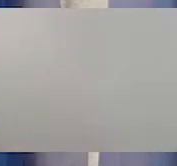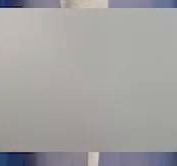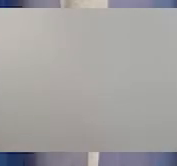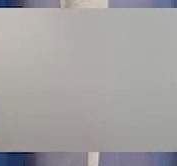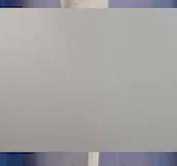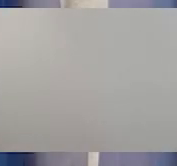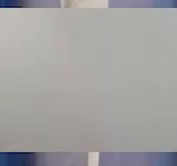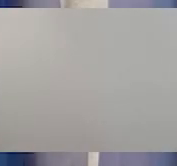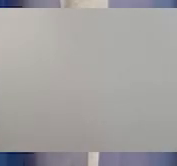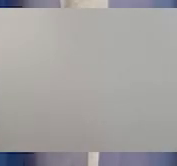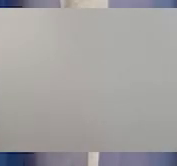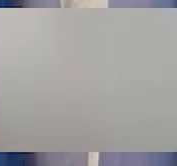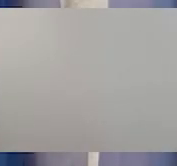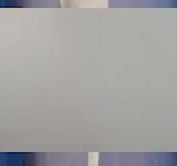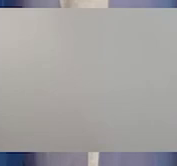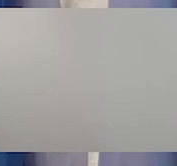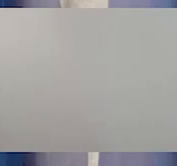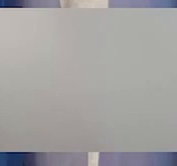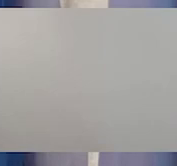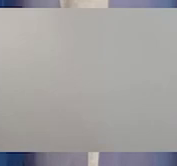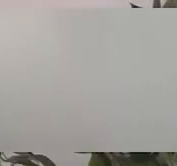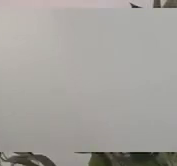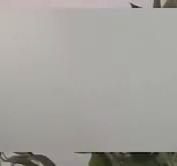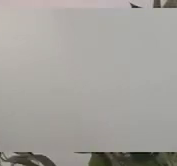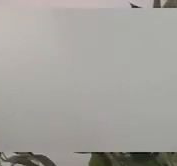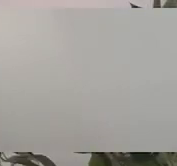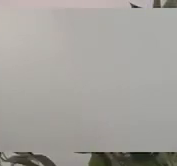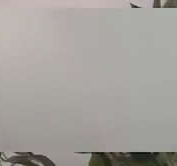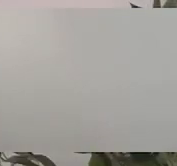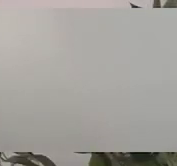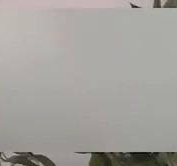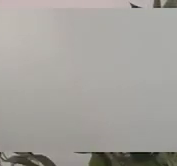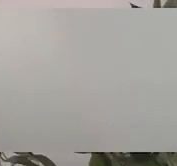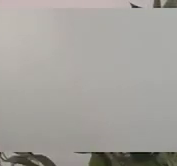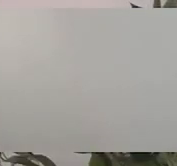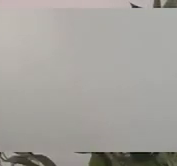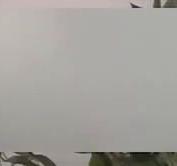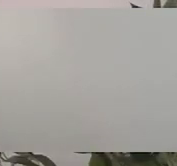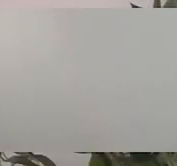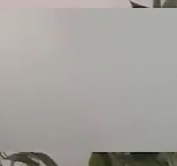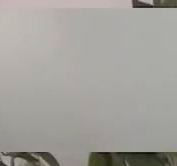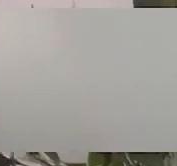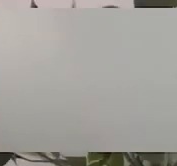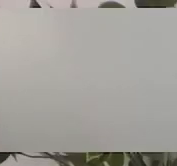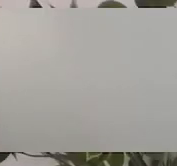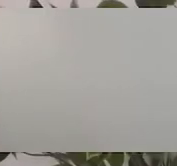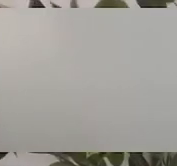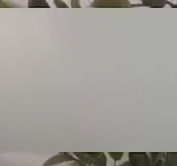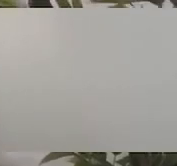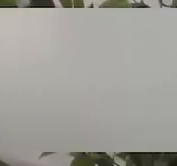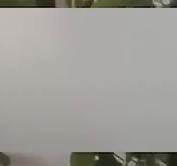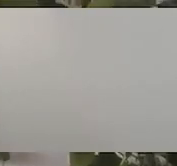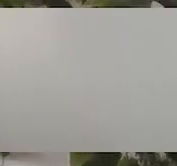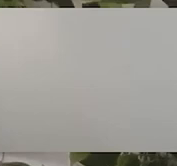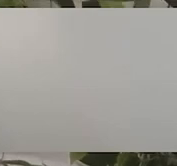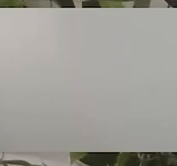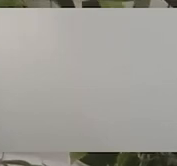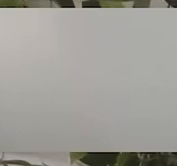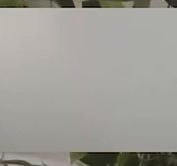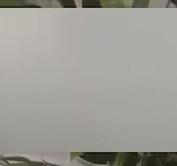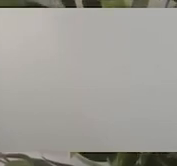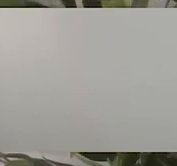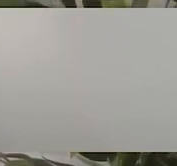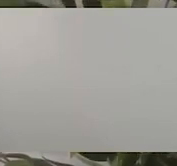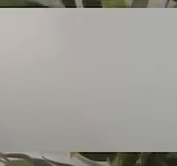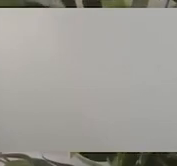Barle Sébastien. Représenté. Bécard Leïla. Bonnier Loïc. Représenté.